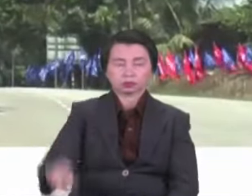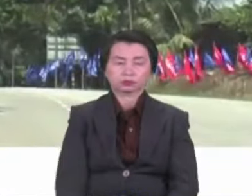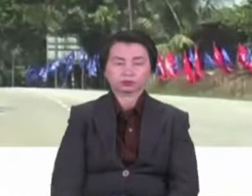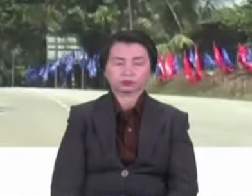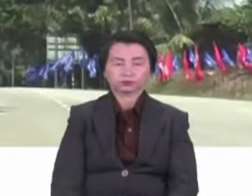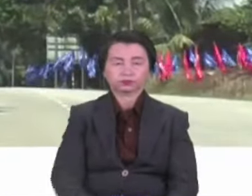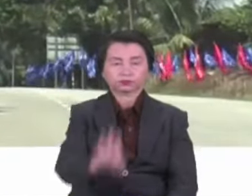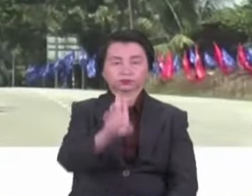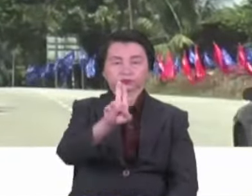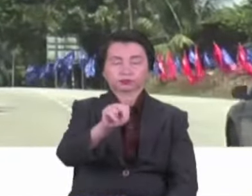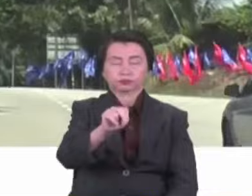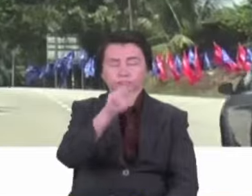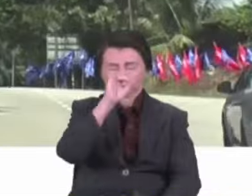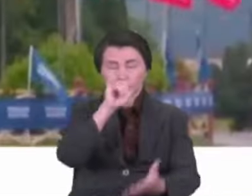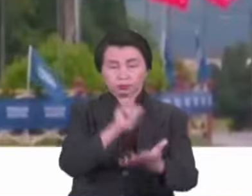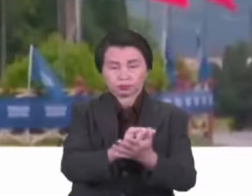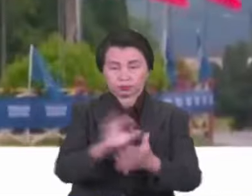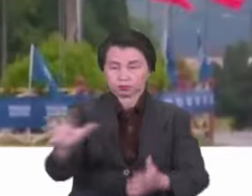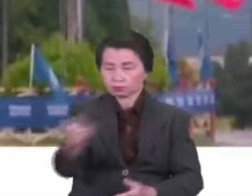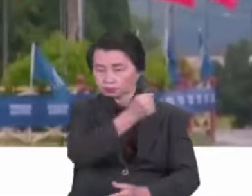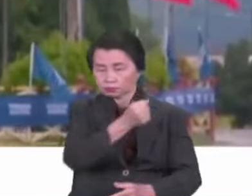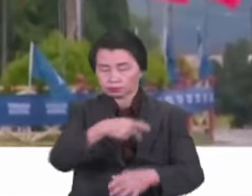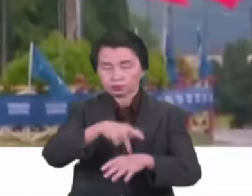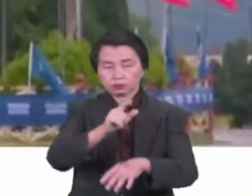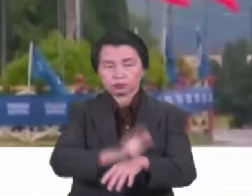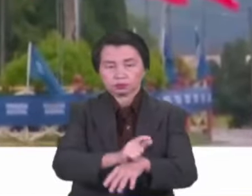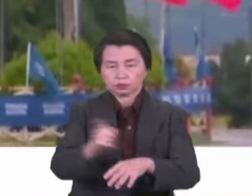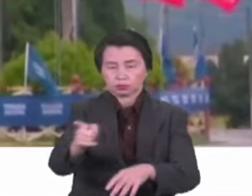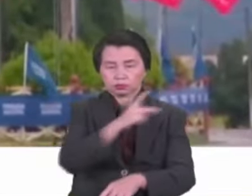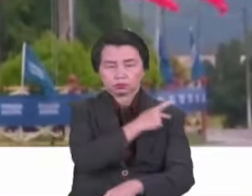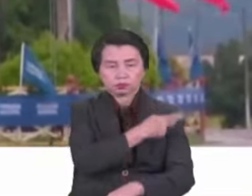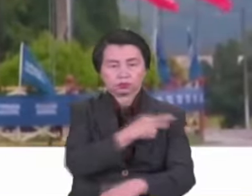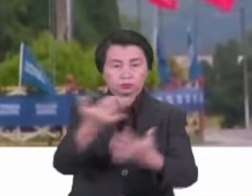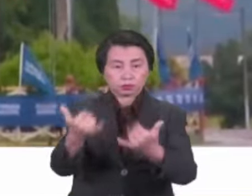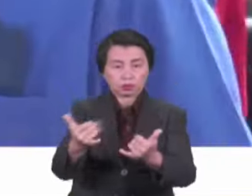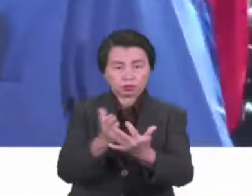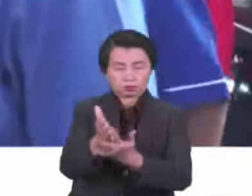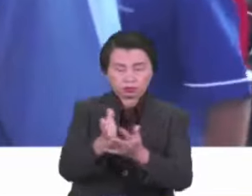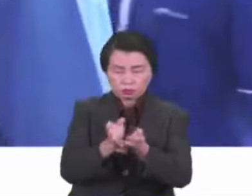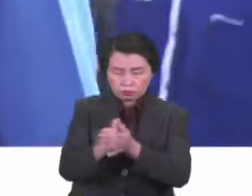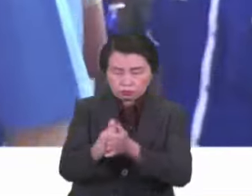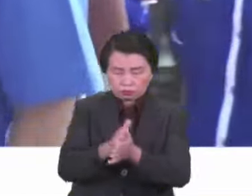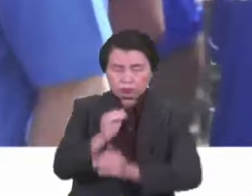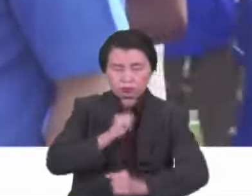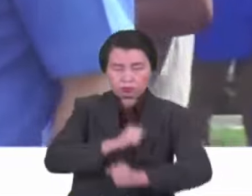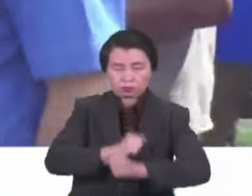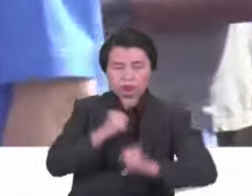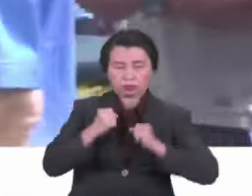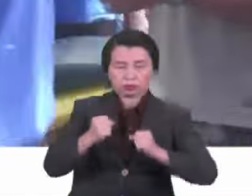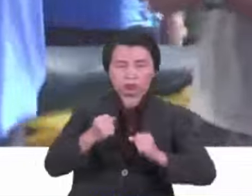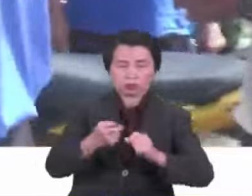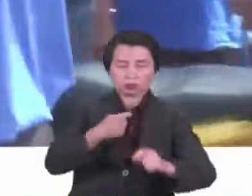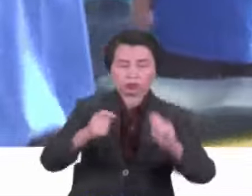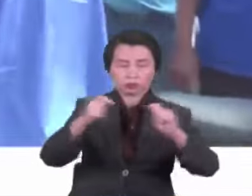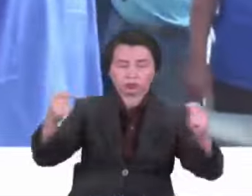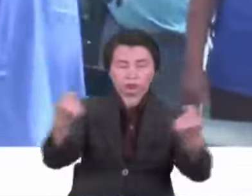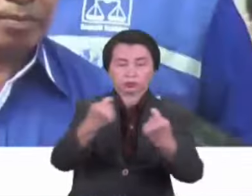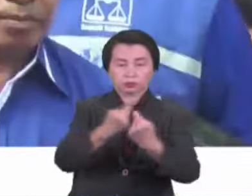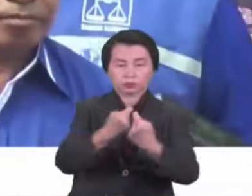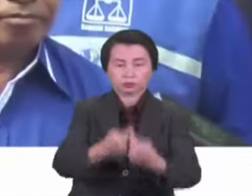BN juga yakin mampu merampas Port Dickson yang dikuasai PH ketika ini melalui usaha dan gerak kerja yang kuat daripada jentera parti.